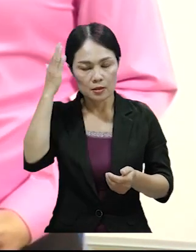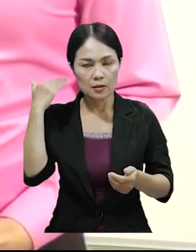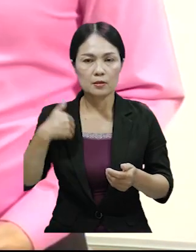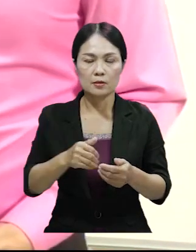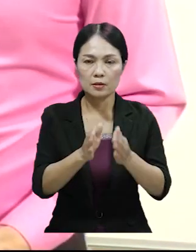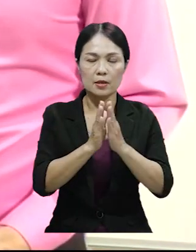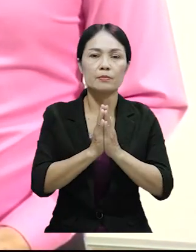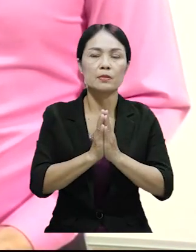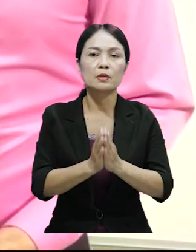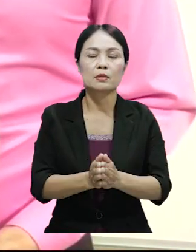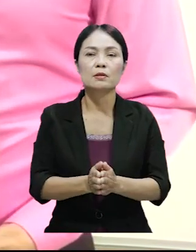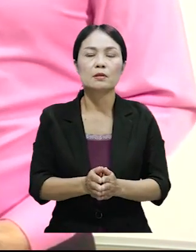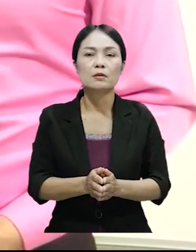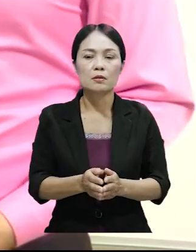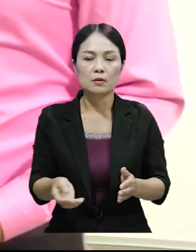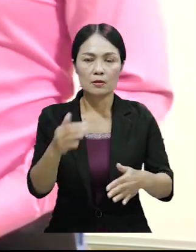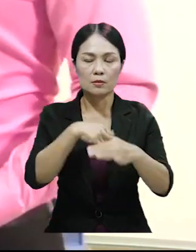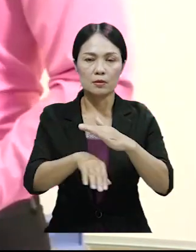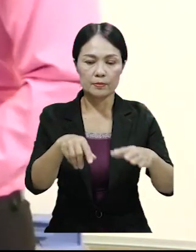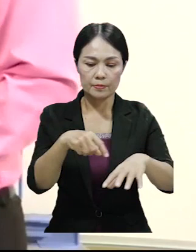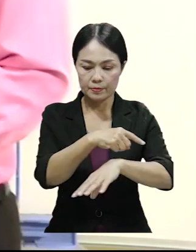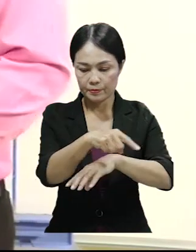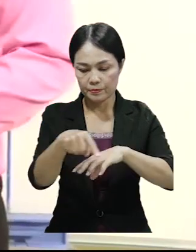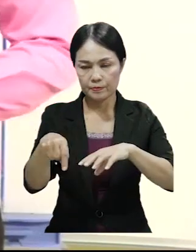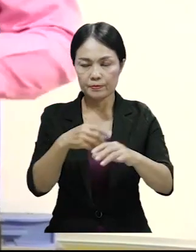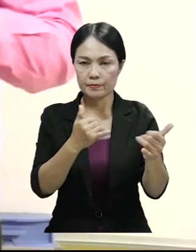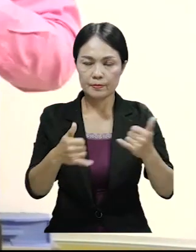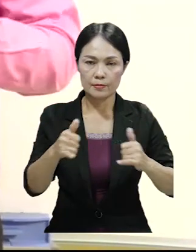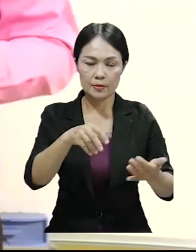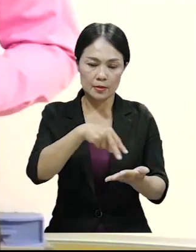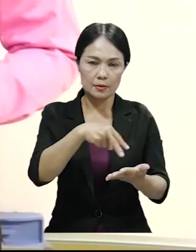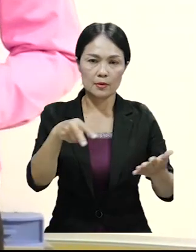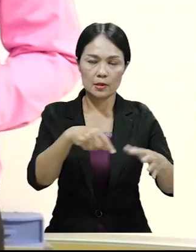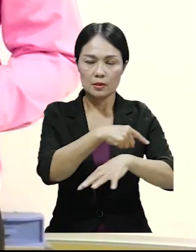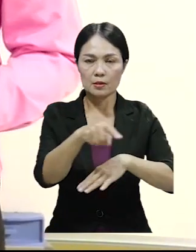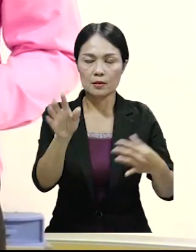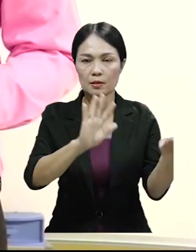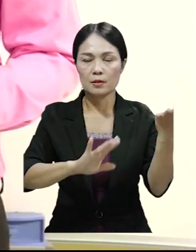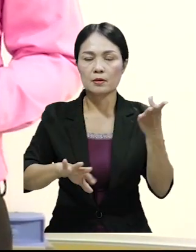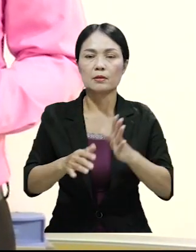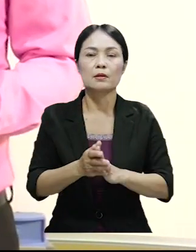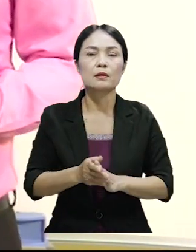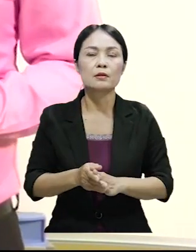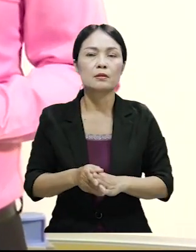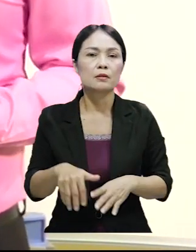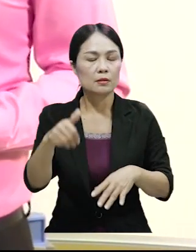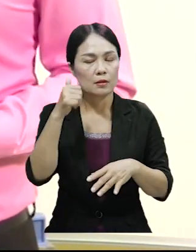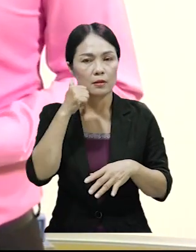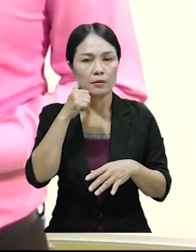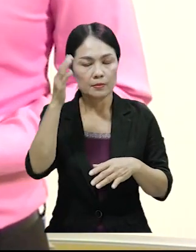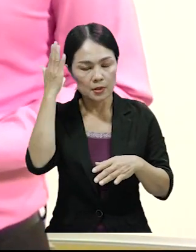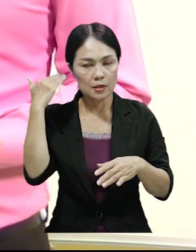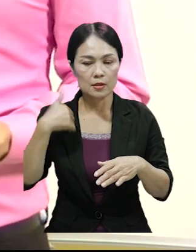ដែររួចហើយនាំគ្នាចូលមកក្នុងវង់លេងរួមវង់ដោយខាងស្រីរួមខា